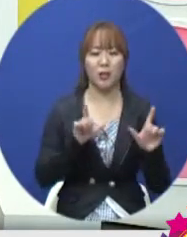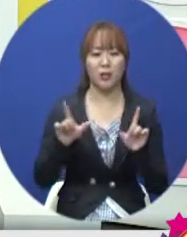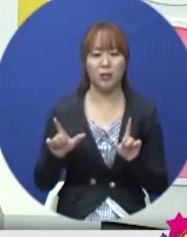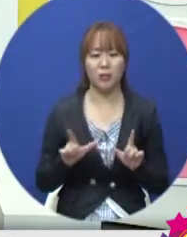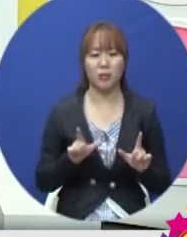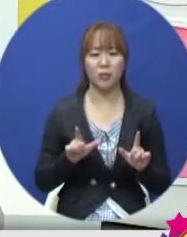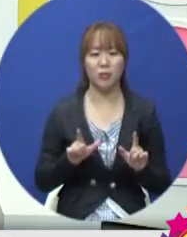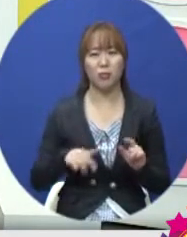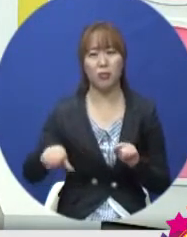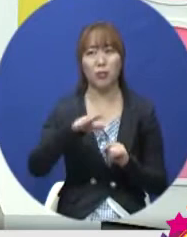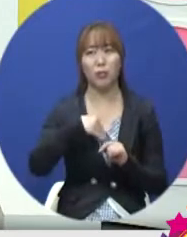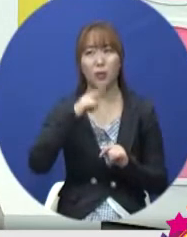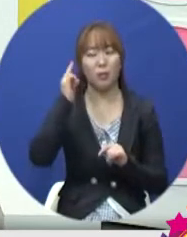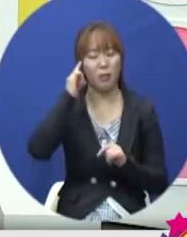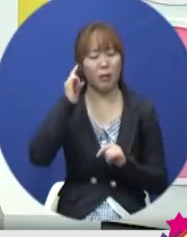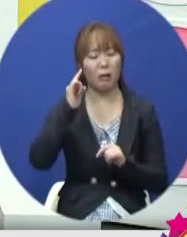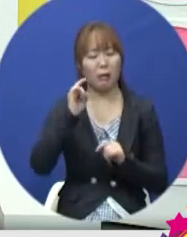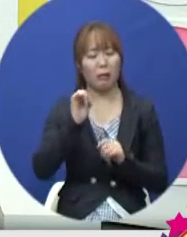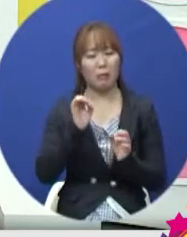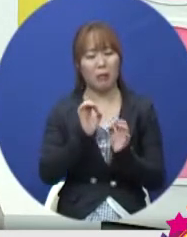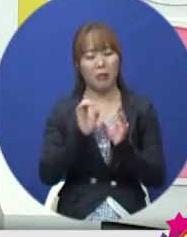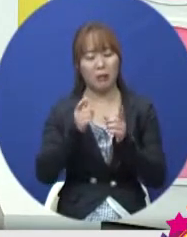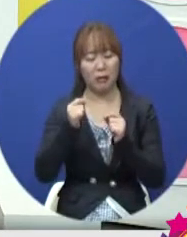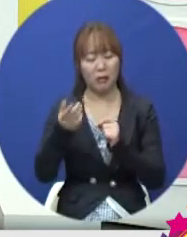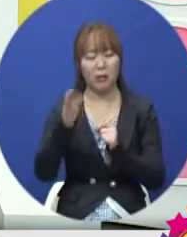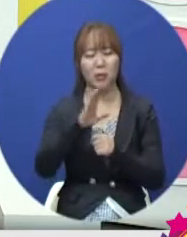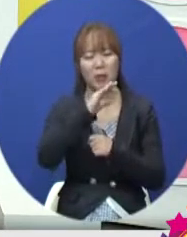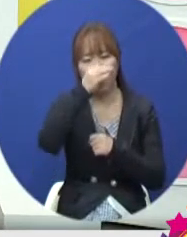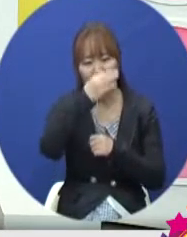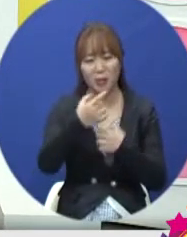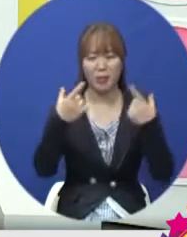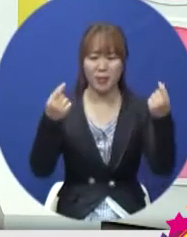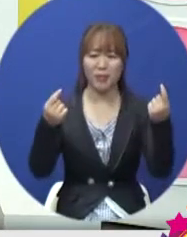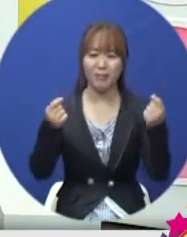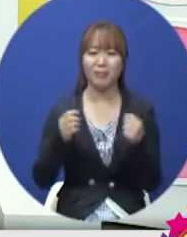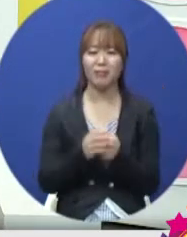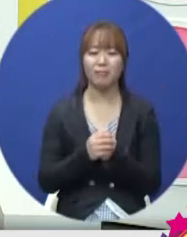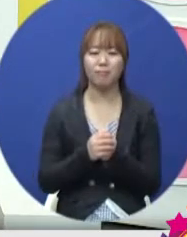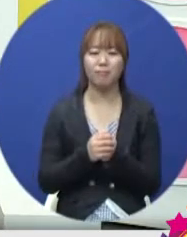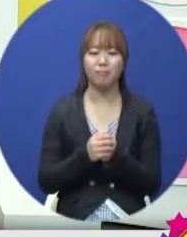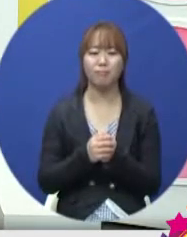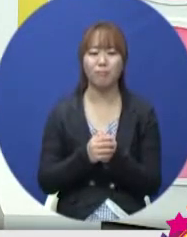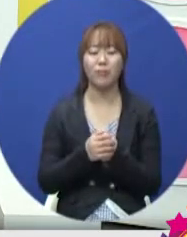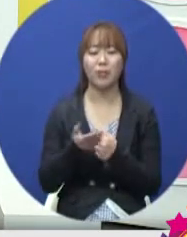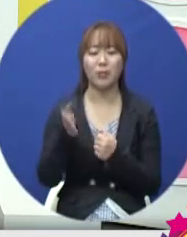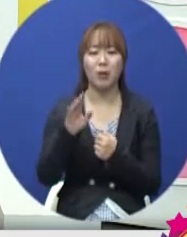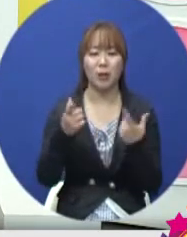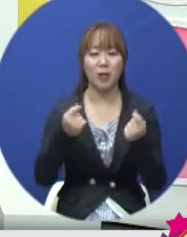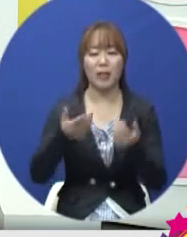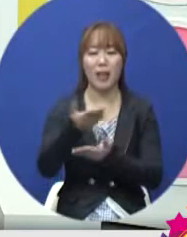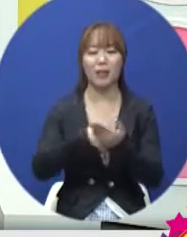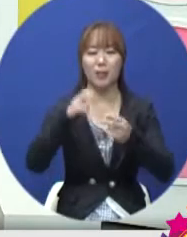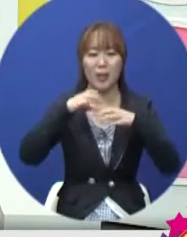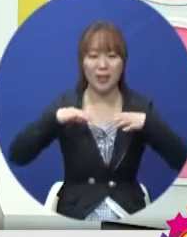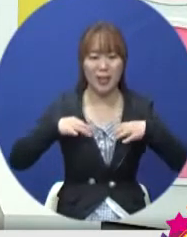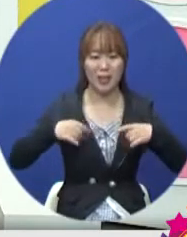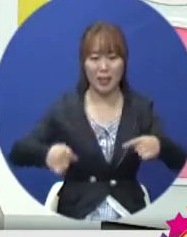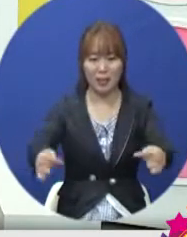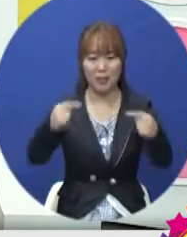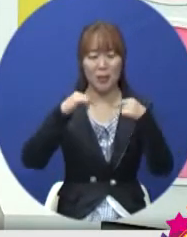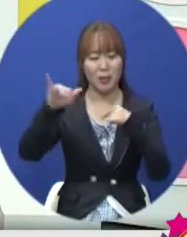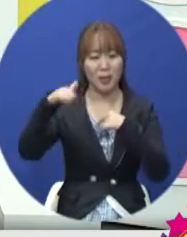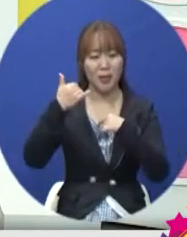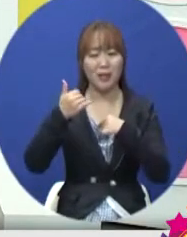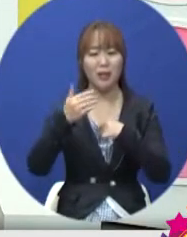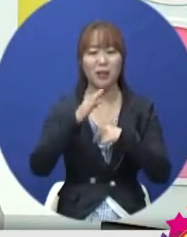저희는 상상도 할 수 없는 일인데 너무 힘드셨을 것 같은데. 네. 자, 그래도 이렇게 저희 나눔 노래자랑에 전화를